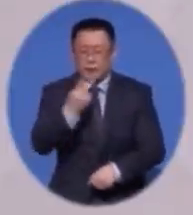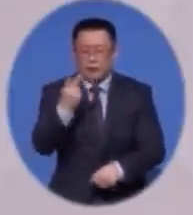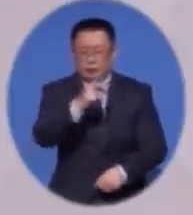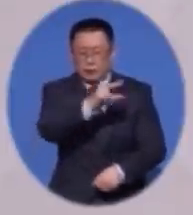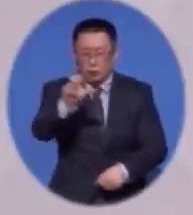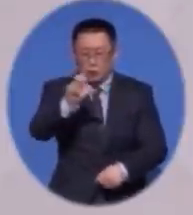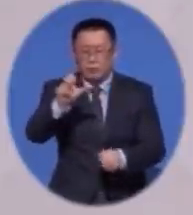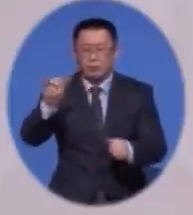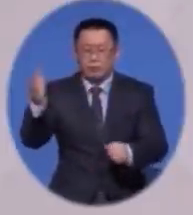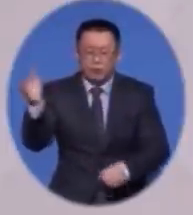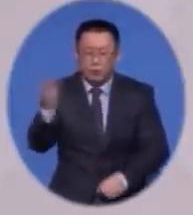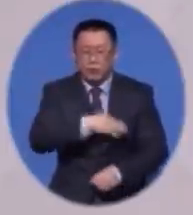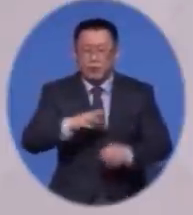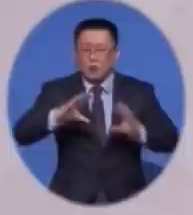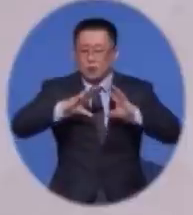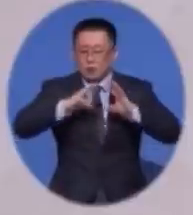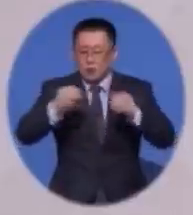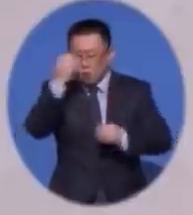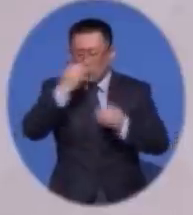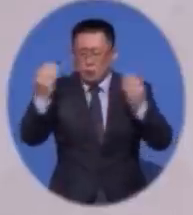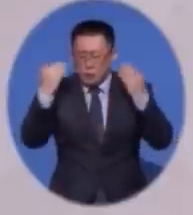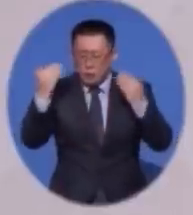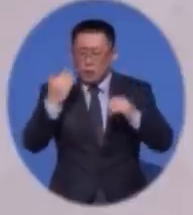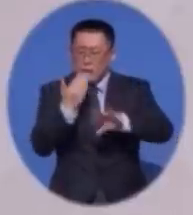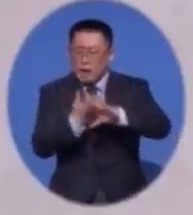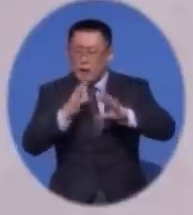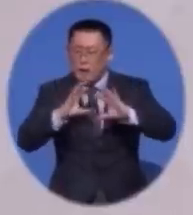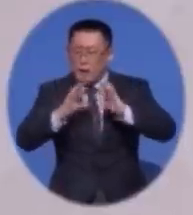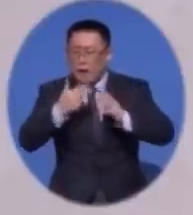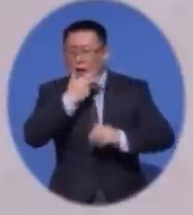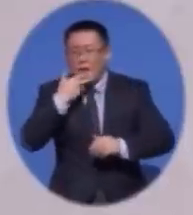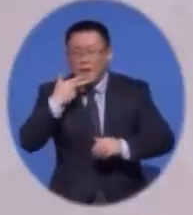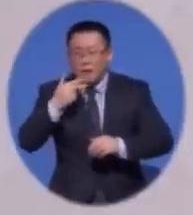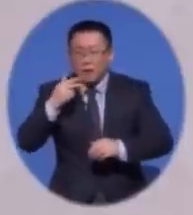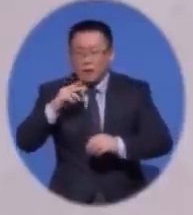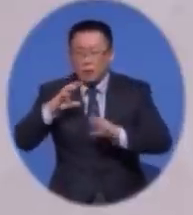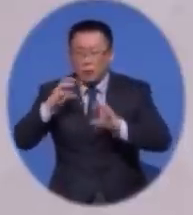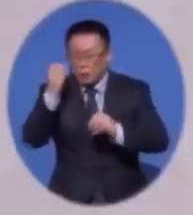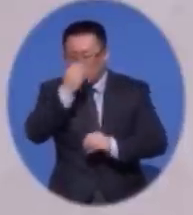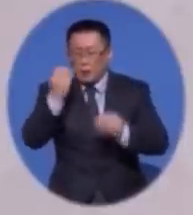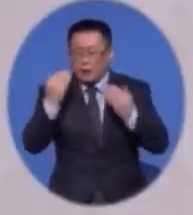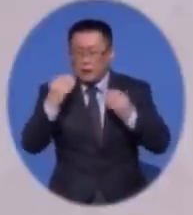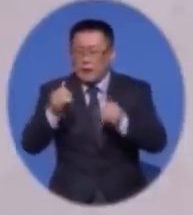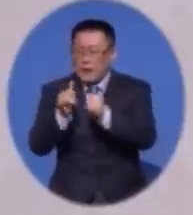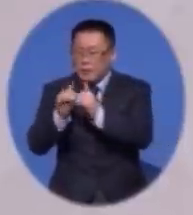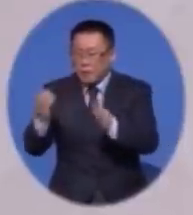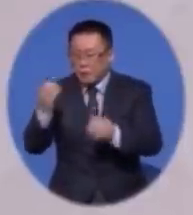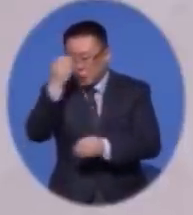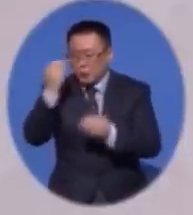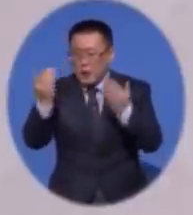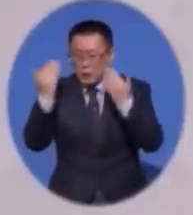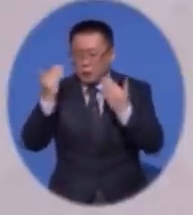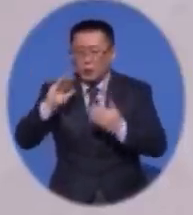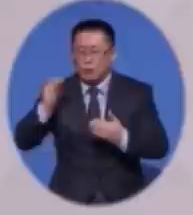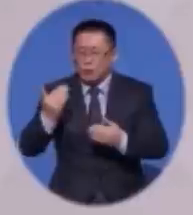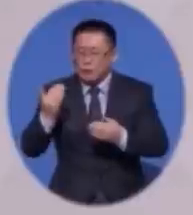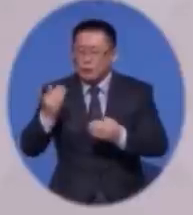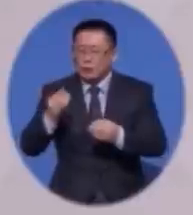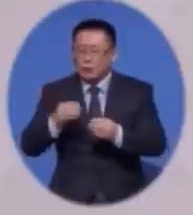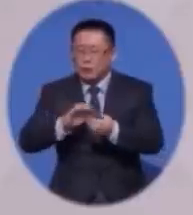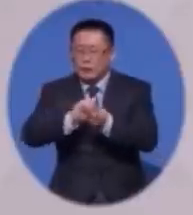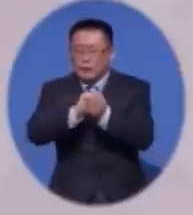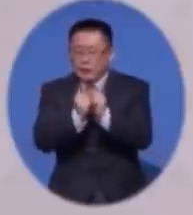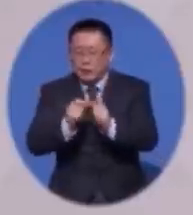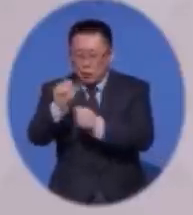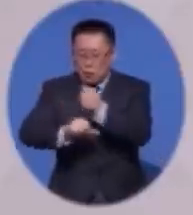2025년부터는 국제고등학교 외고 등등 일반고로 전환하는 대신에 5년간